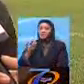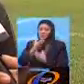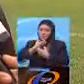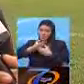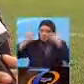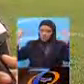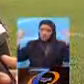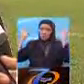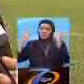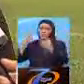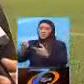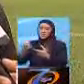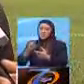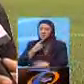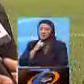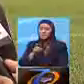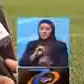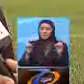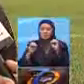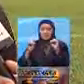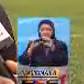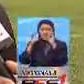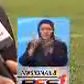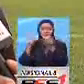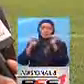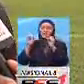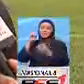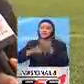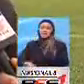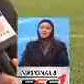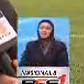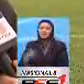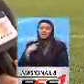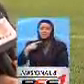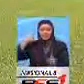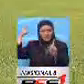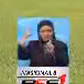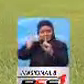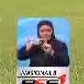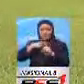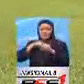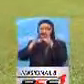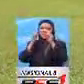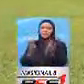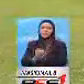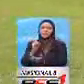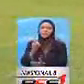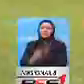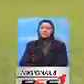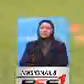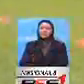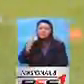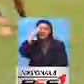bola dia orang tak ada apa-apa so kita k bola itu saj bagi